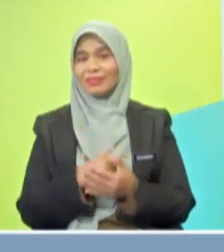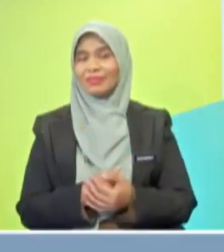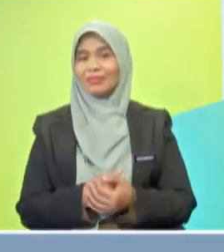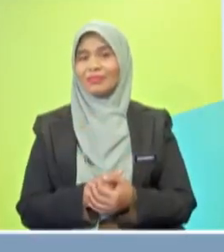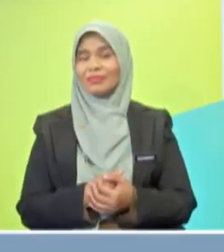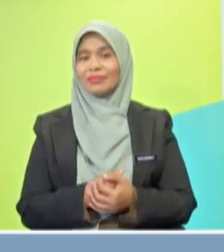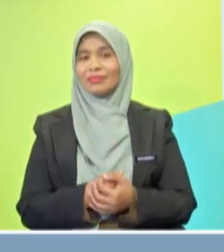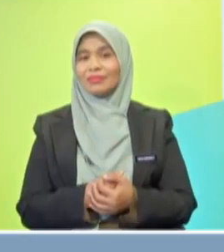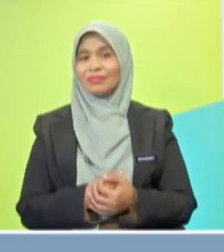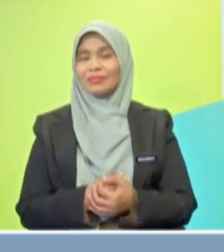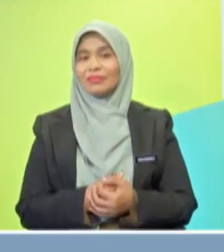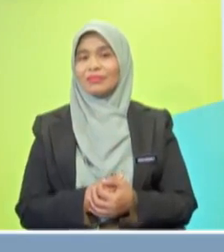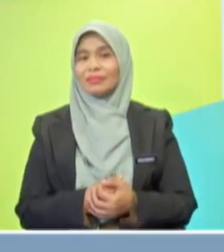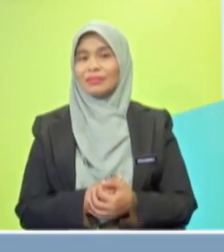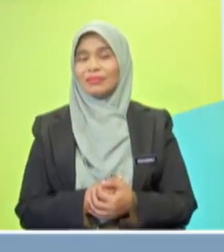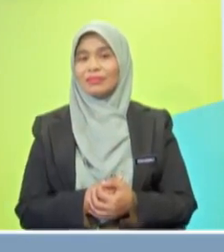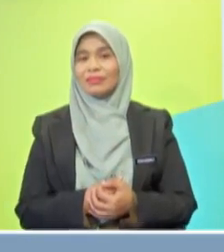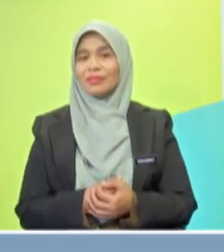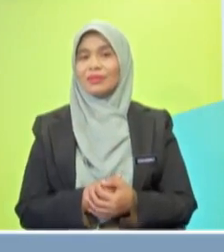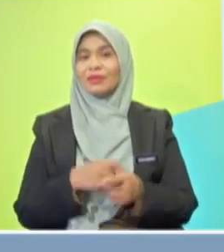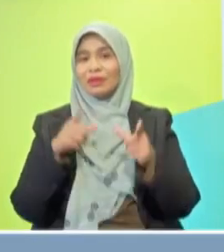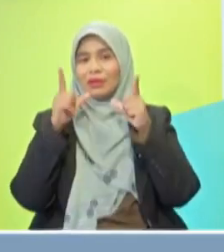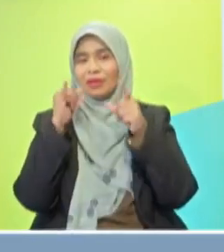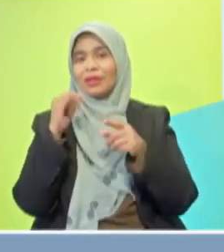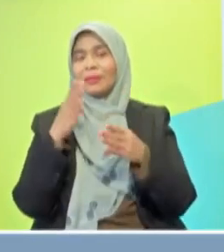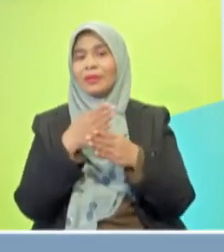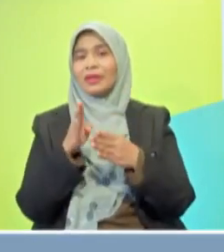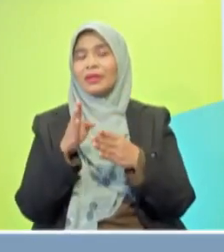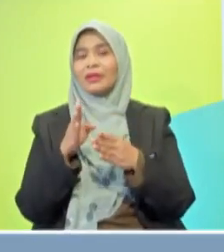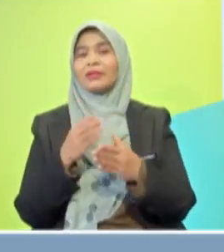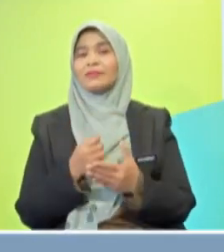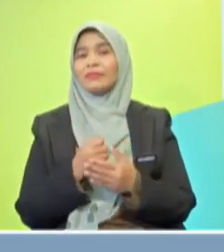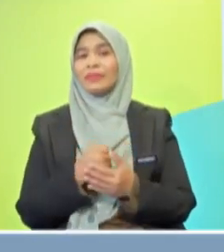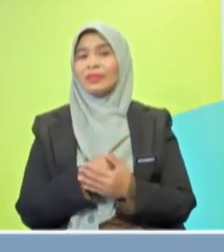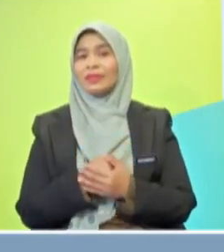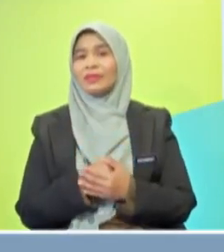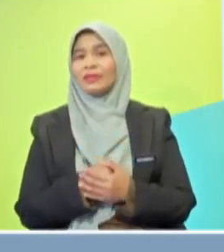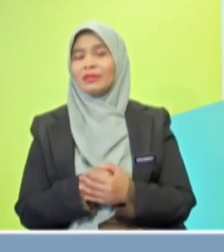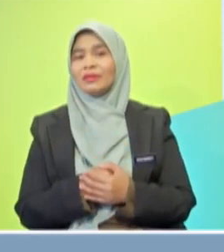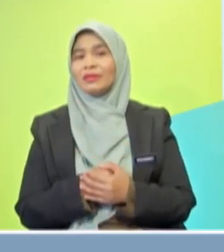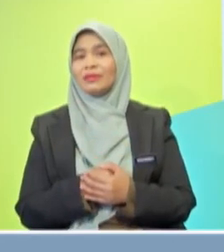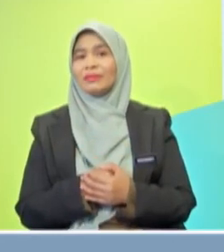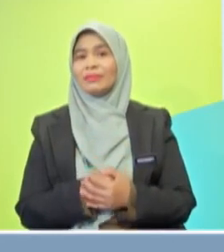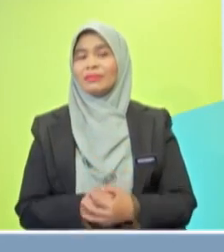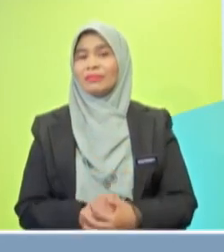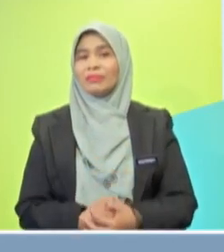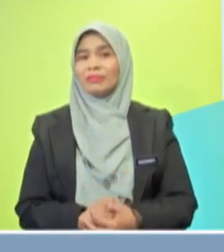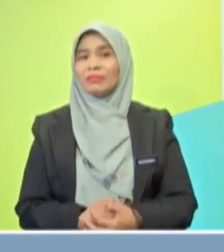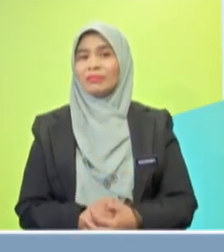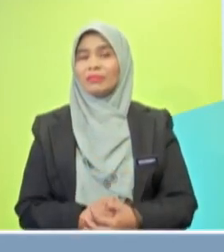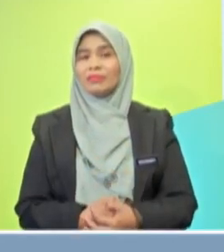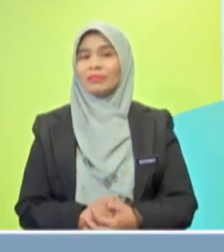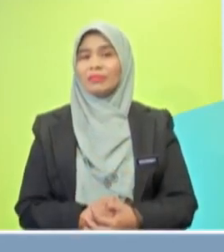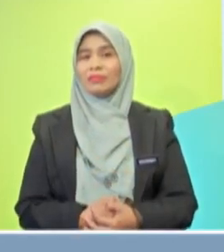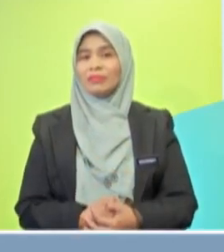Okey, Hani boleh teruskan. Aurat ialah bahagian... Okey, ada masalah mic kot. Okey, tak